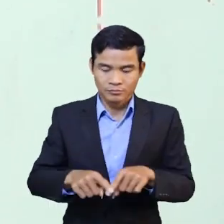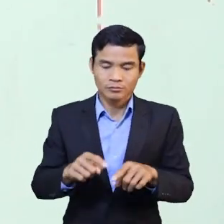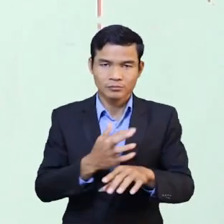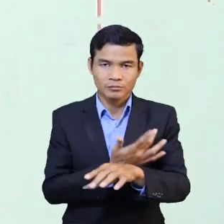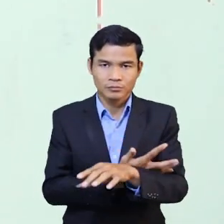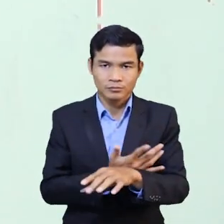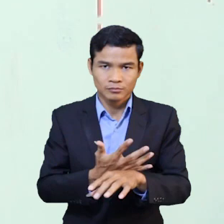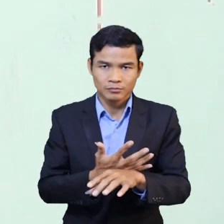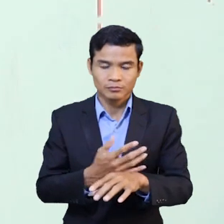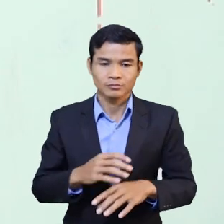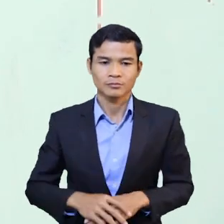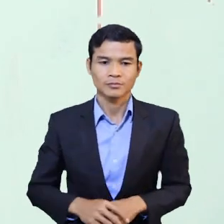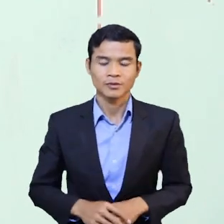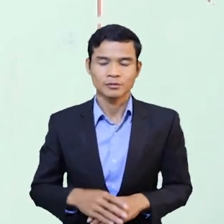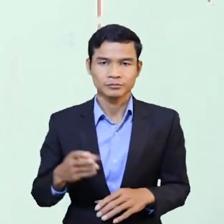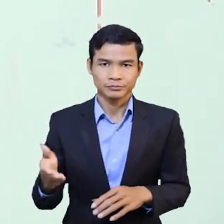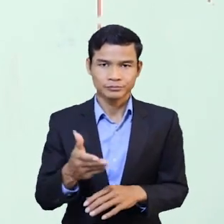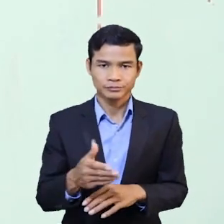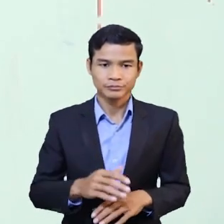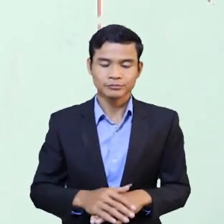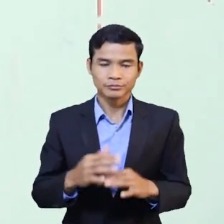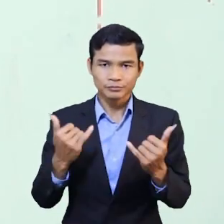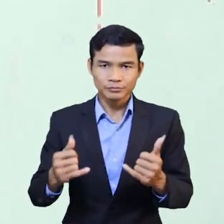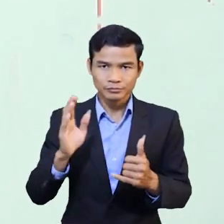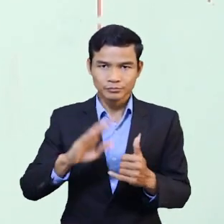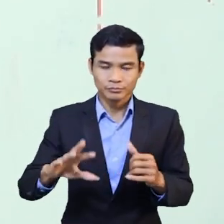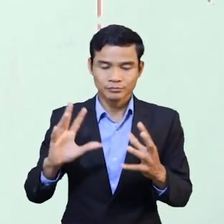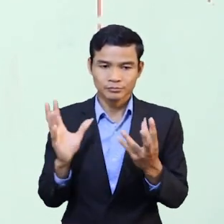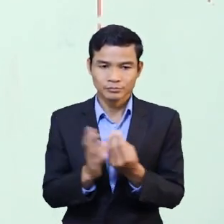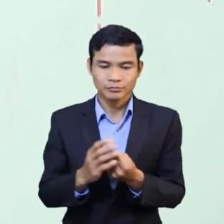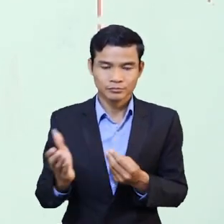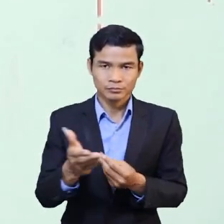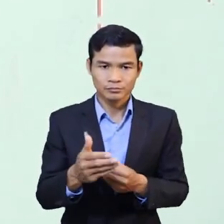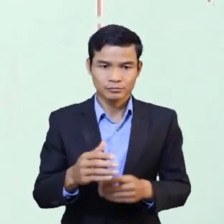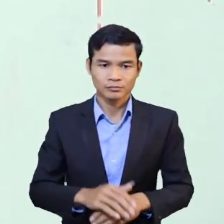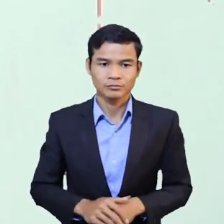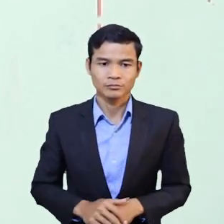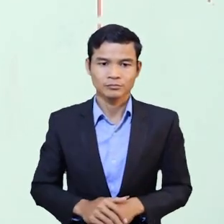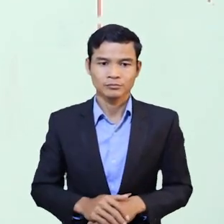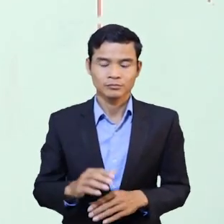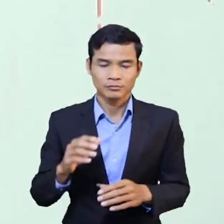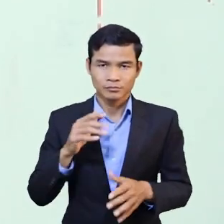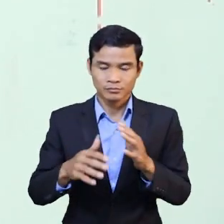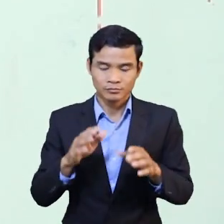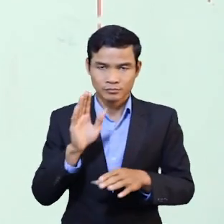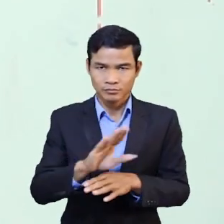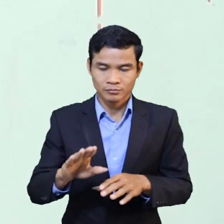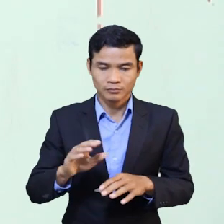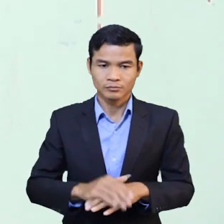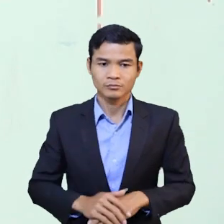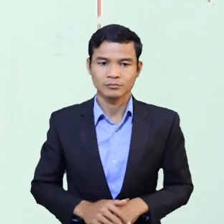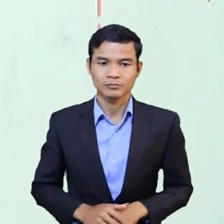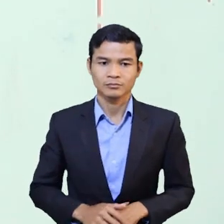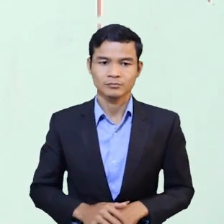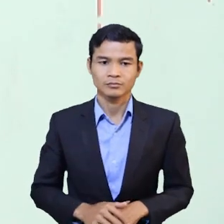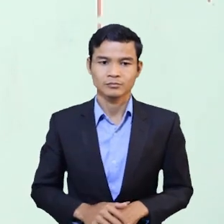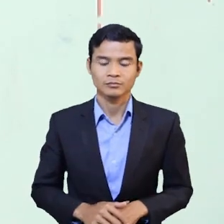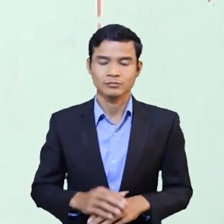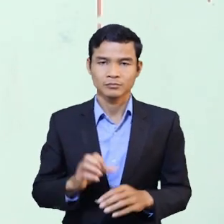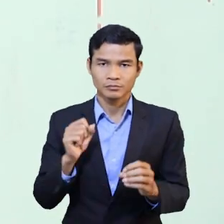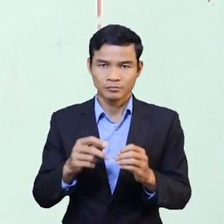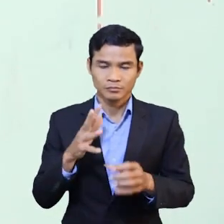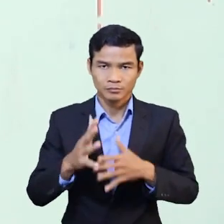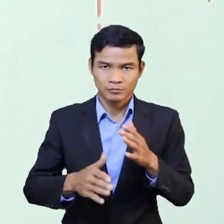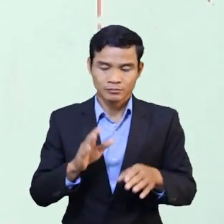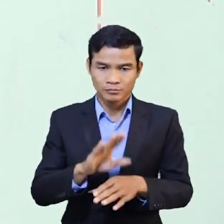cả chả ấy lấy con từng ăn nè chả con chà con ăn để con ái nè con nè chà lại chập đam